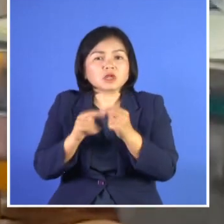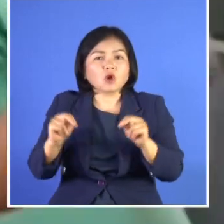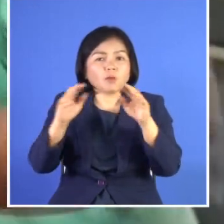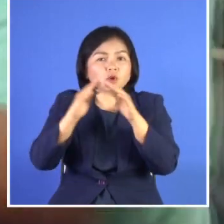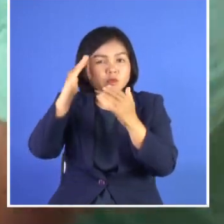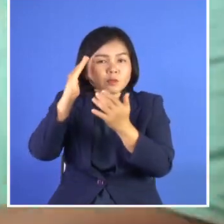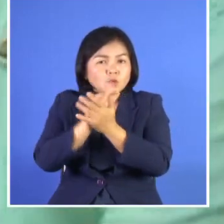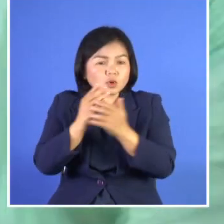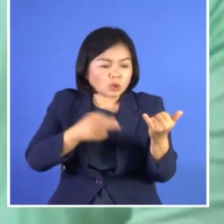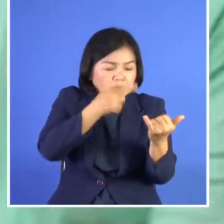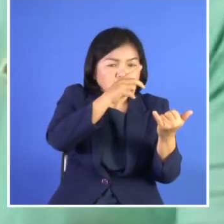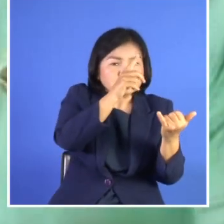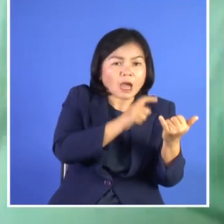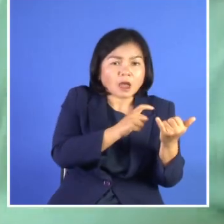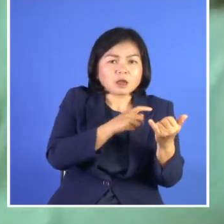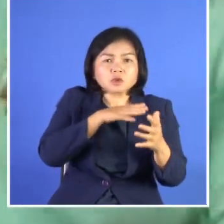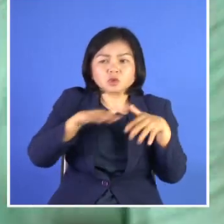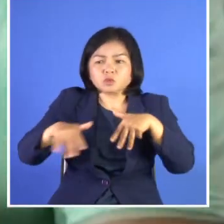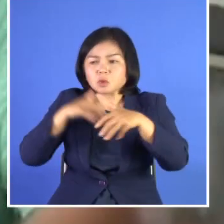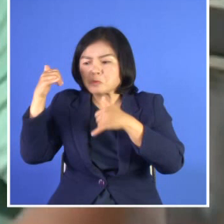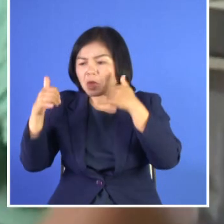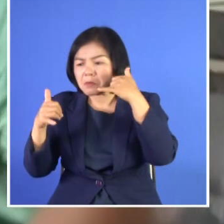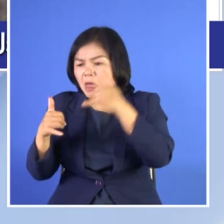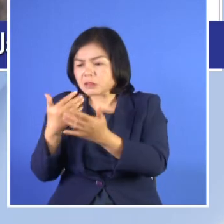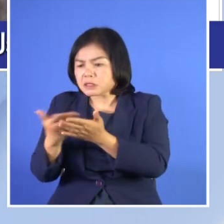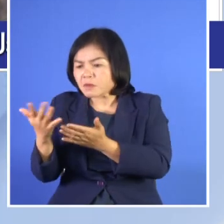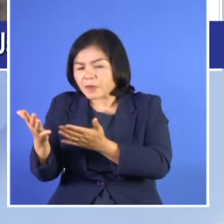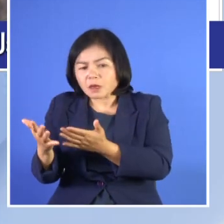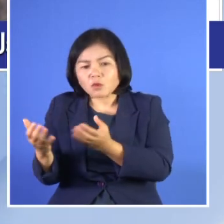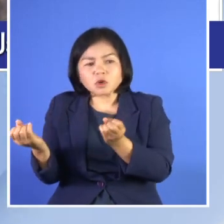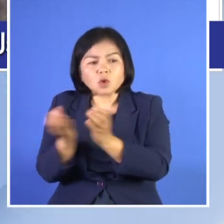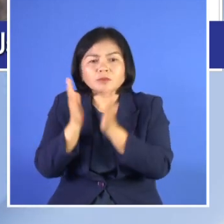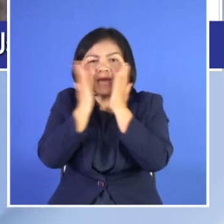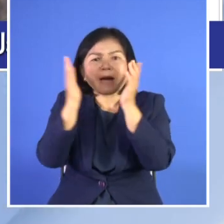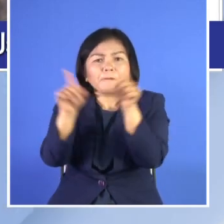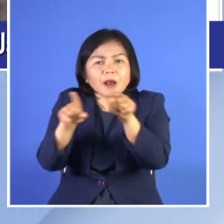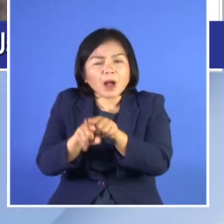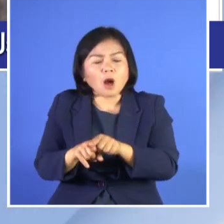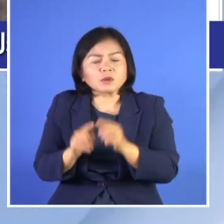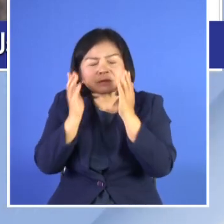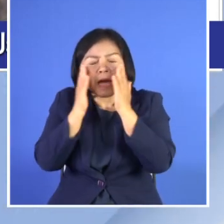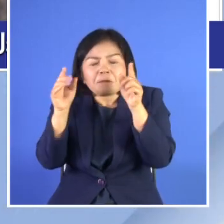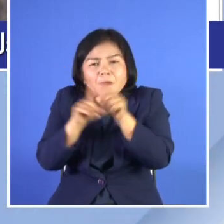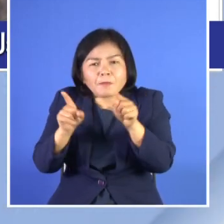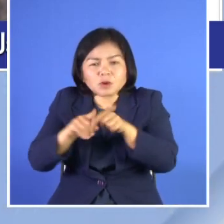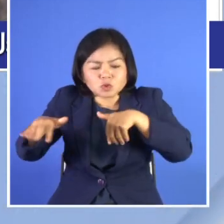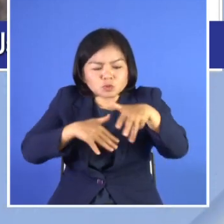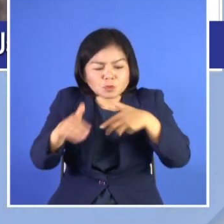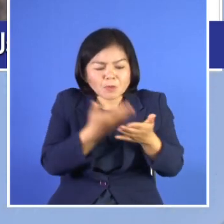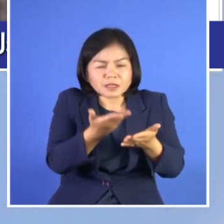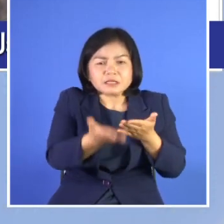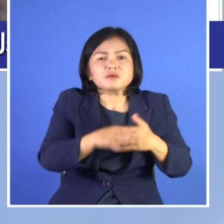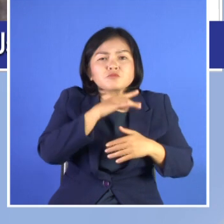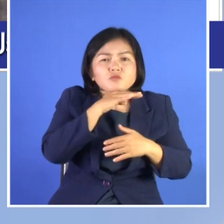ายไปไหนสอบสวนทวนความด้วยความว่าเอ๊ะ รู้ มีเสียนกเปล่าวะ เอาหน้าที่เทียบดูว่าเหมือนอยู่นะ เสียอูบอกไม่ใ